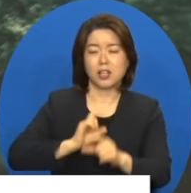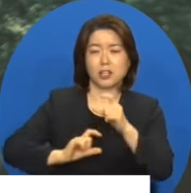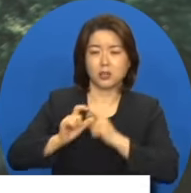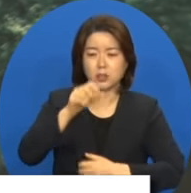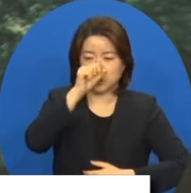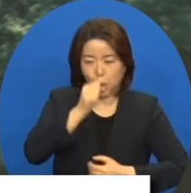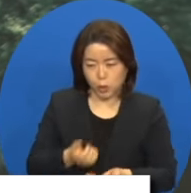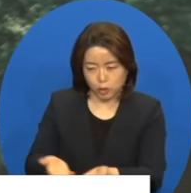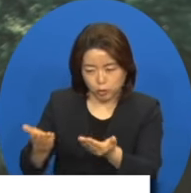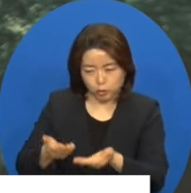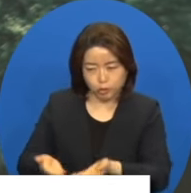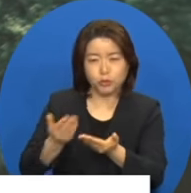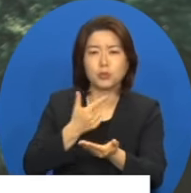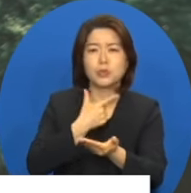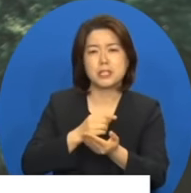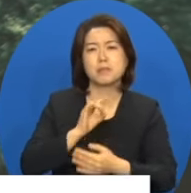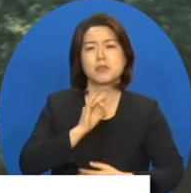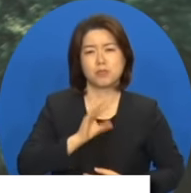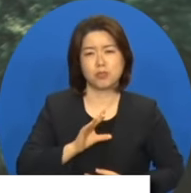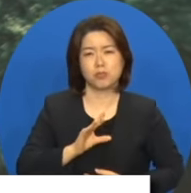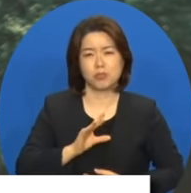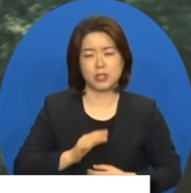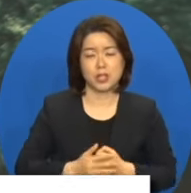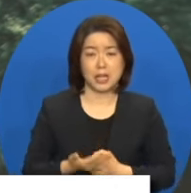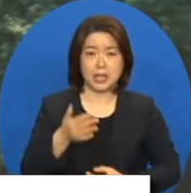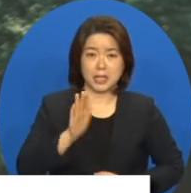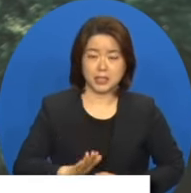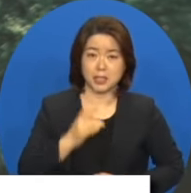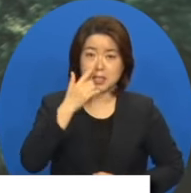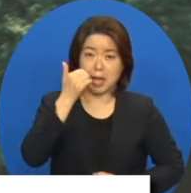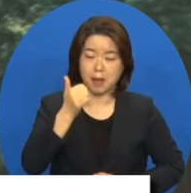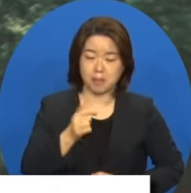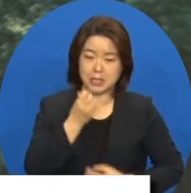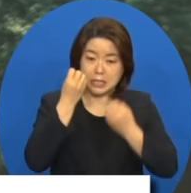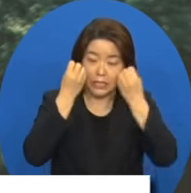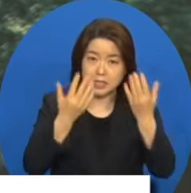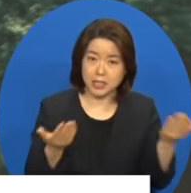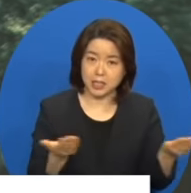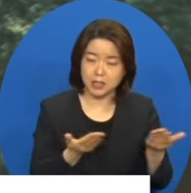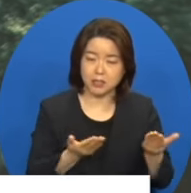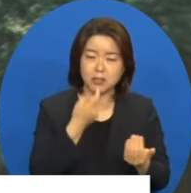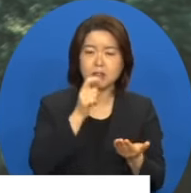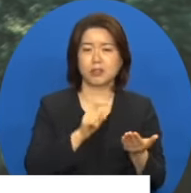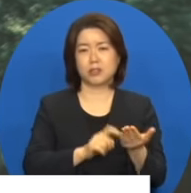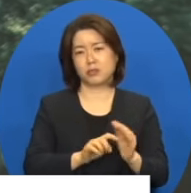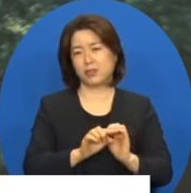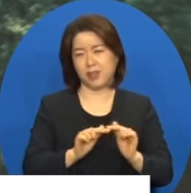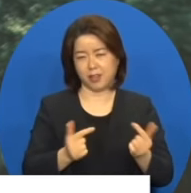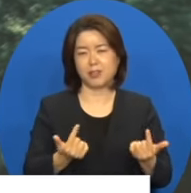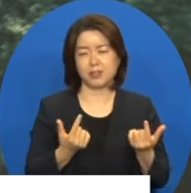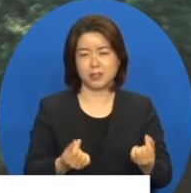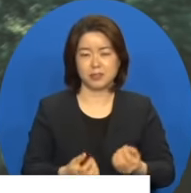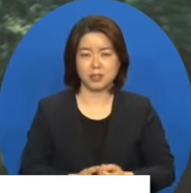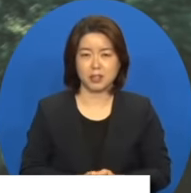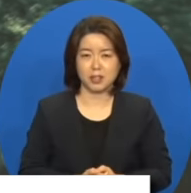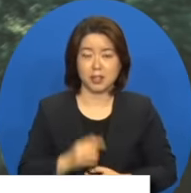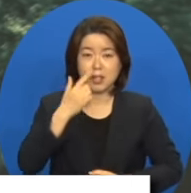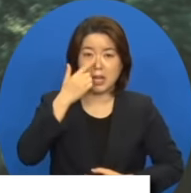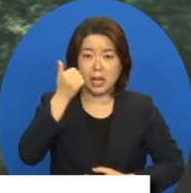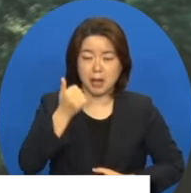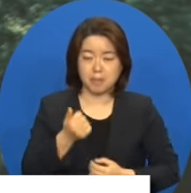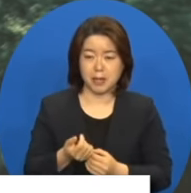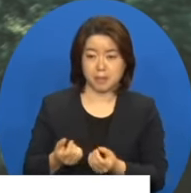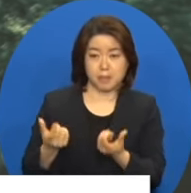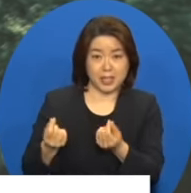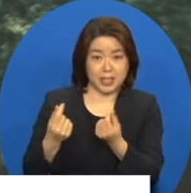것을 해주고 싶으셨던 것뿐이었습니다. 그런데 아빠의 새 일은 그렇게 녹록지만은 않았습니다. 아빠에게